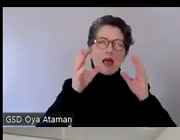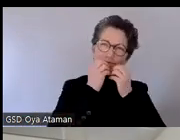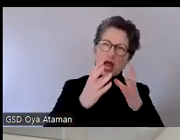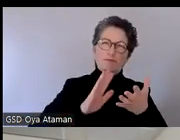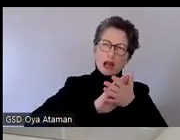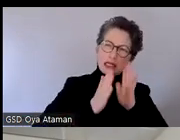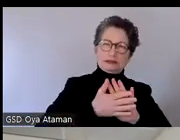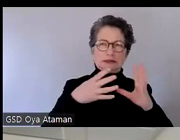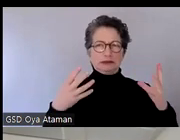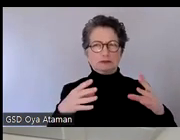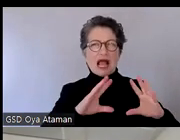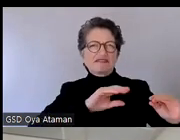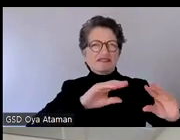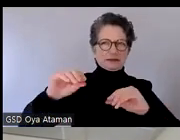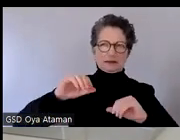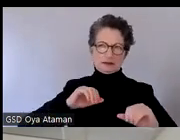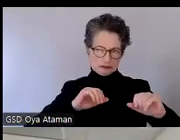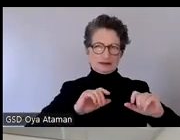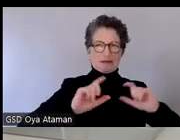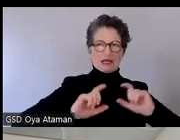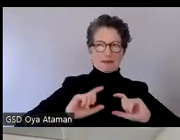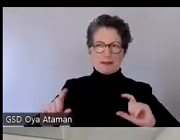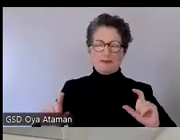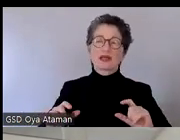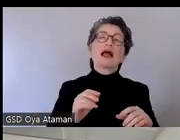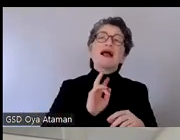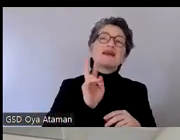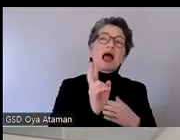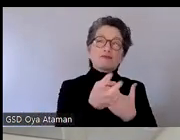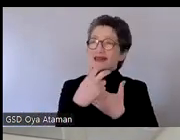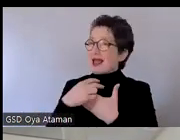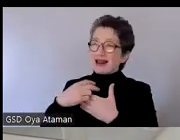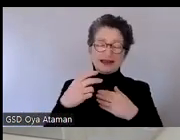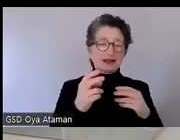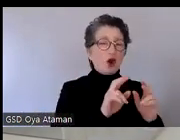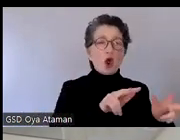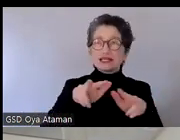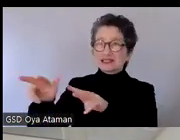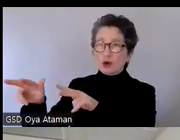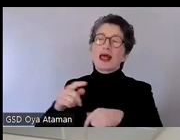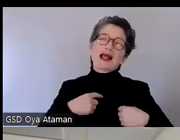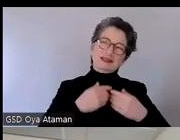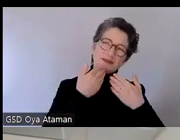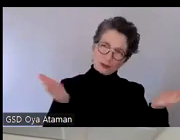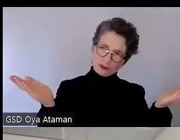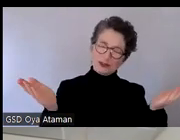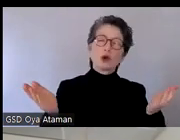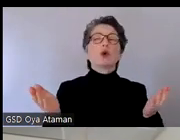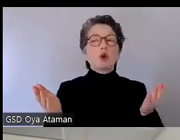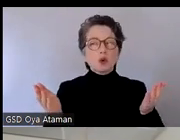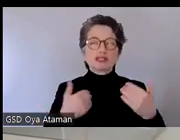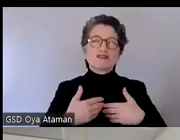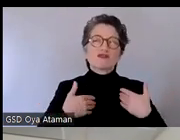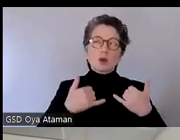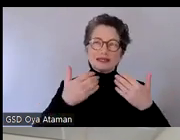freue mich, dass wir die beteiligten Organisationen heute hier bei uns begrüßen dürfen. Und freue mich dann schon aufs Grußwort